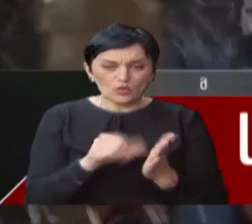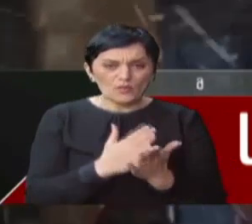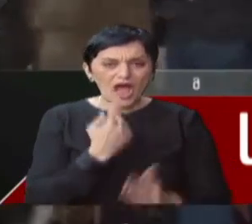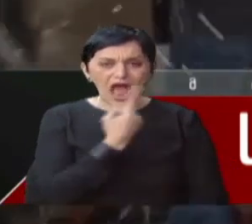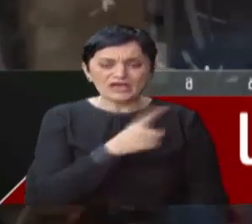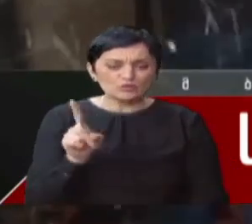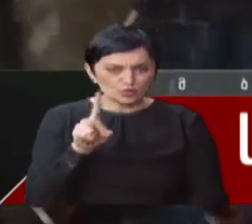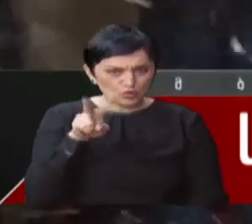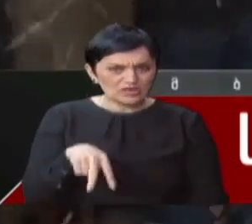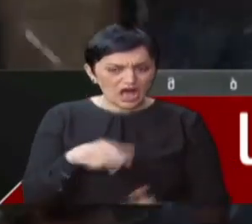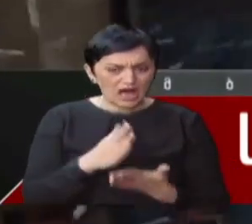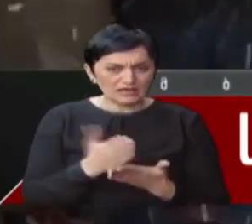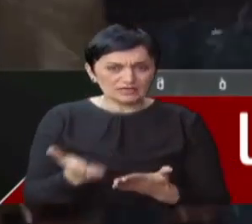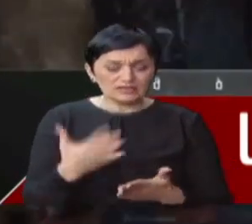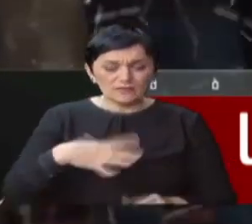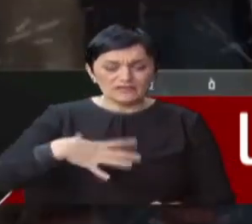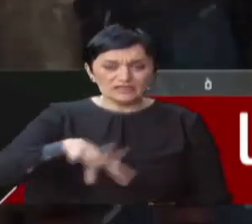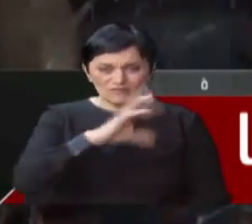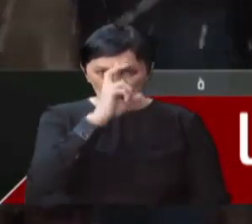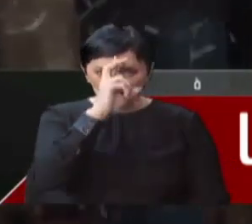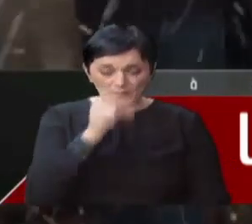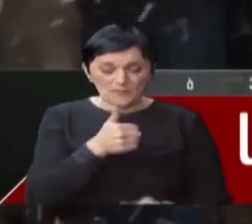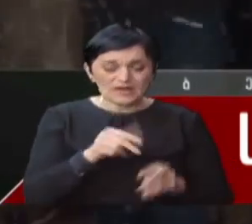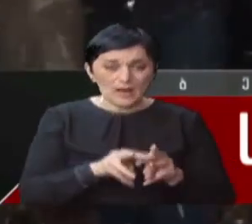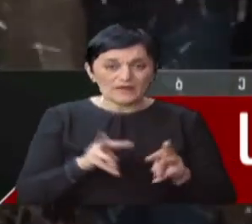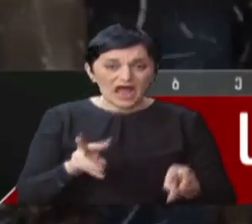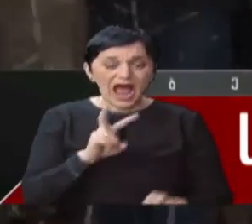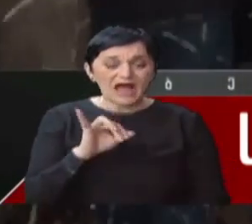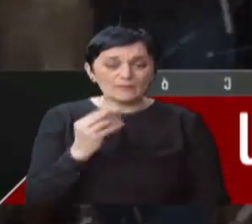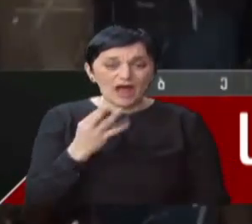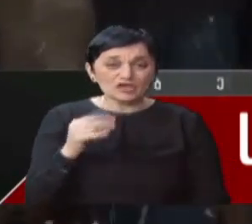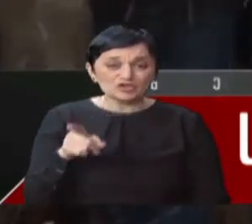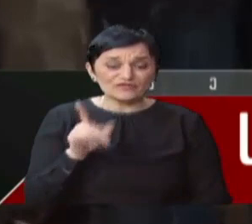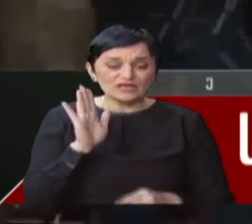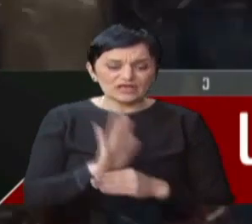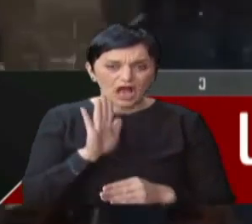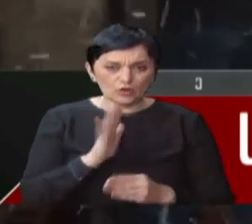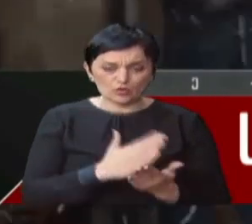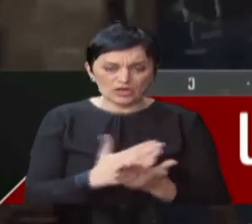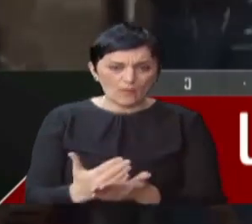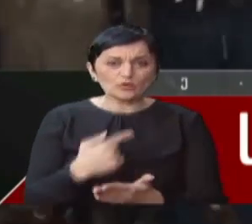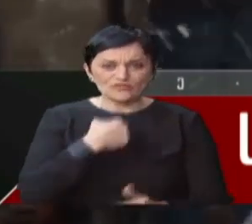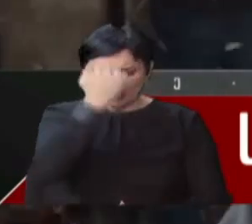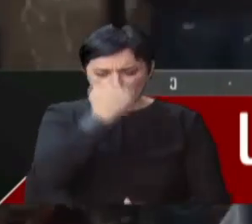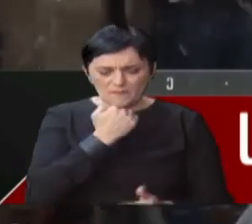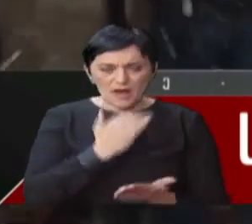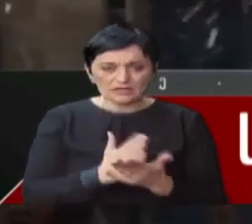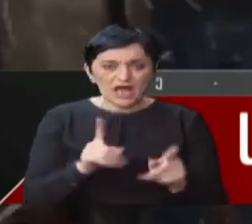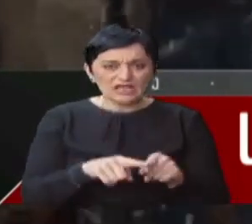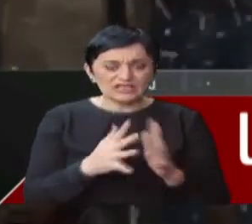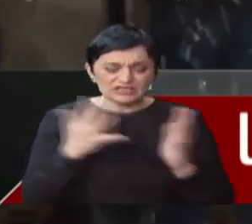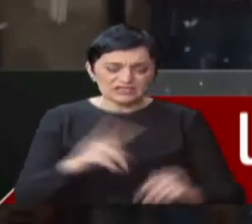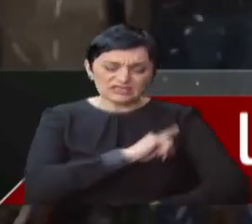1 მილიონი ლარის ნაწილი, რომელიც საქართველოს მთავრობამ პრემიერ-მინისტრ ირაკლი ღარიბაშვილის განკარგულებით გამოყო. ჩვენ მადლიერები ვართ ასეთი დიდ